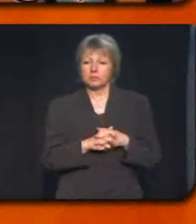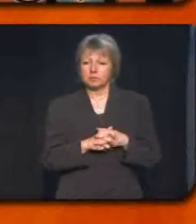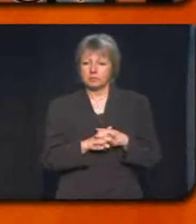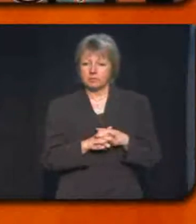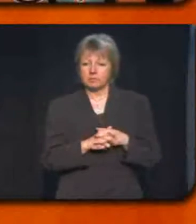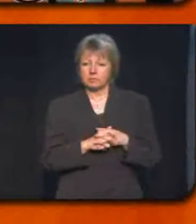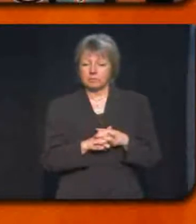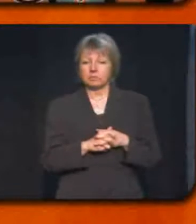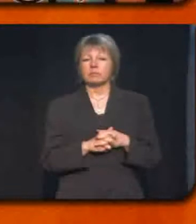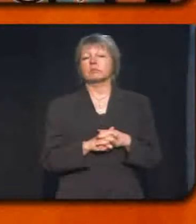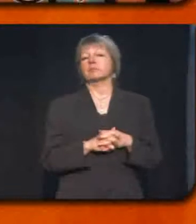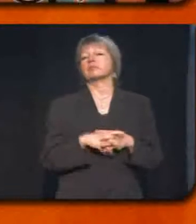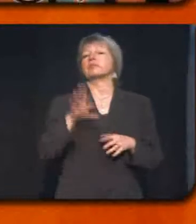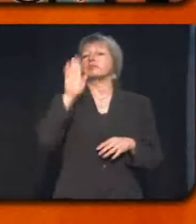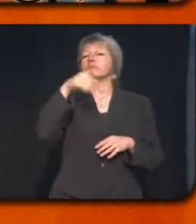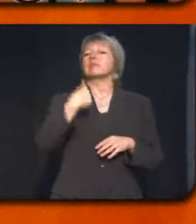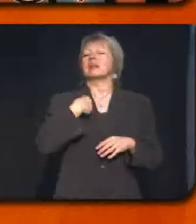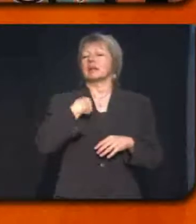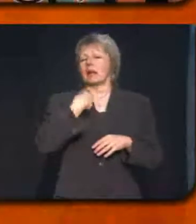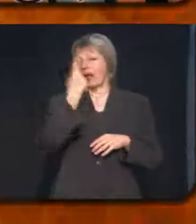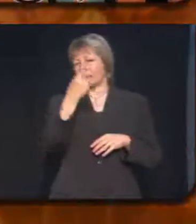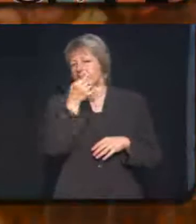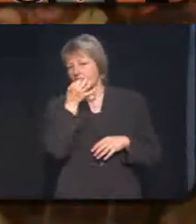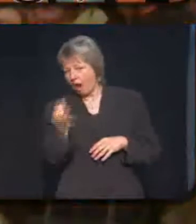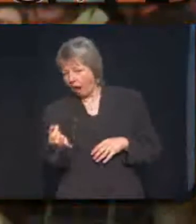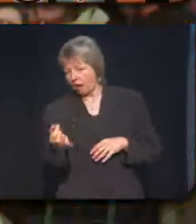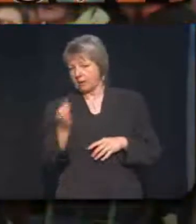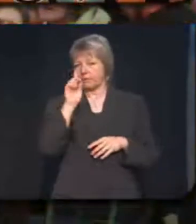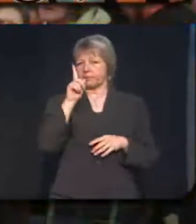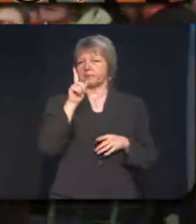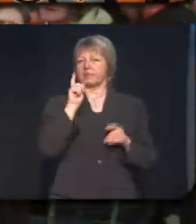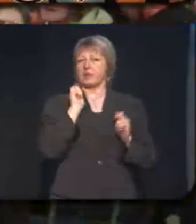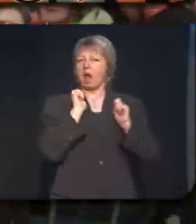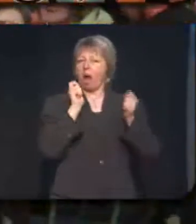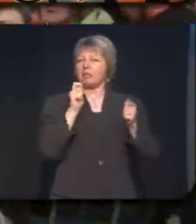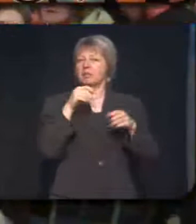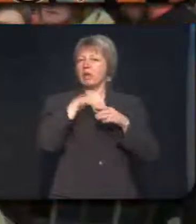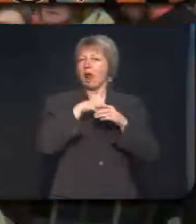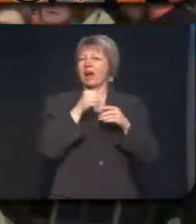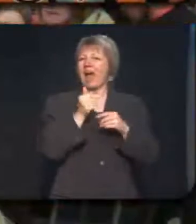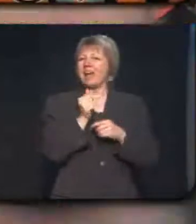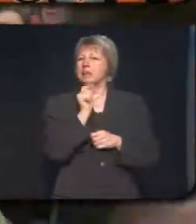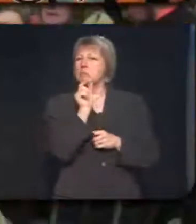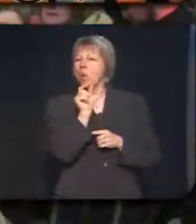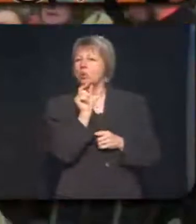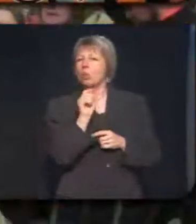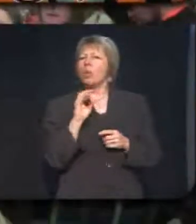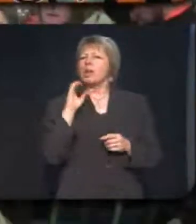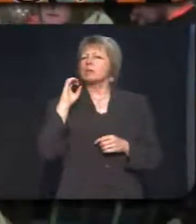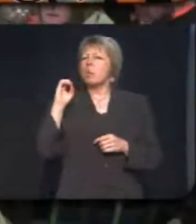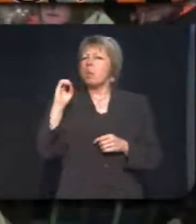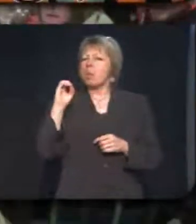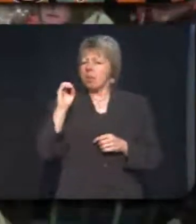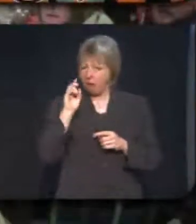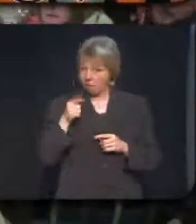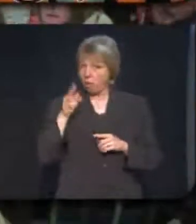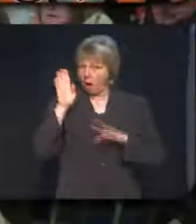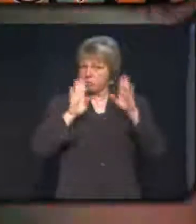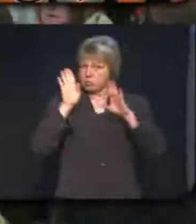ich habe eine Frage und zwar der Antrag enthielt ein Modul 0 wird darüber auch abgestimmt